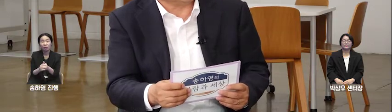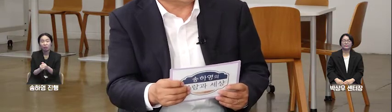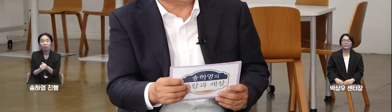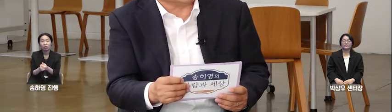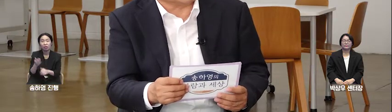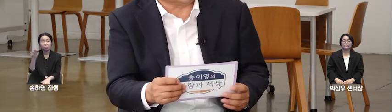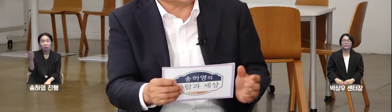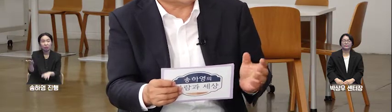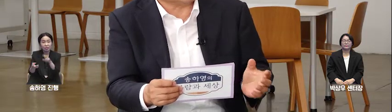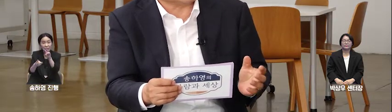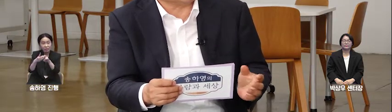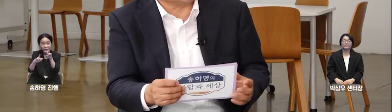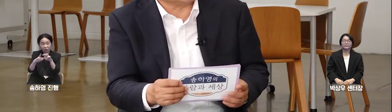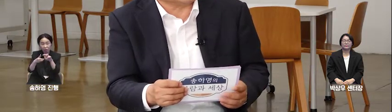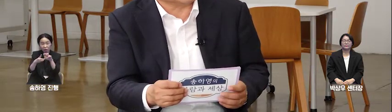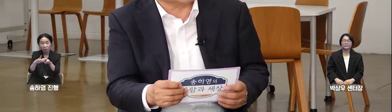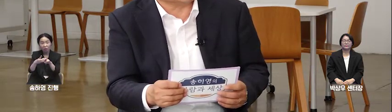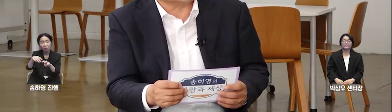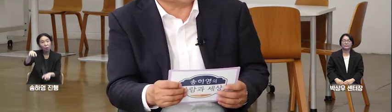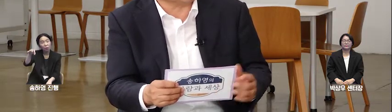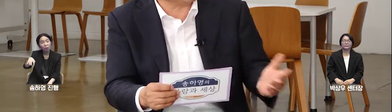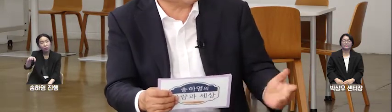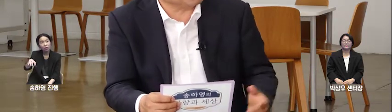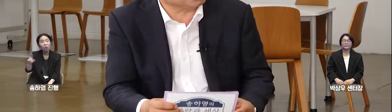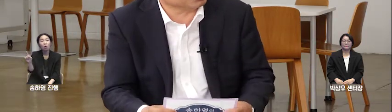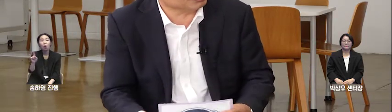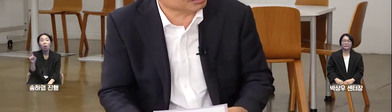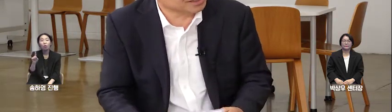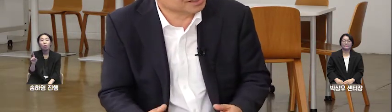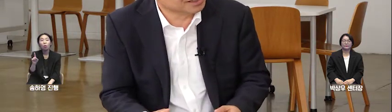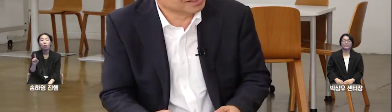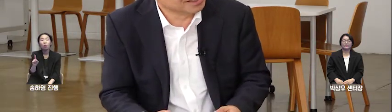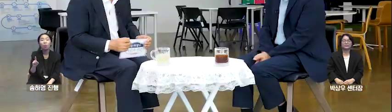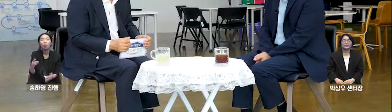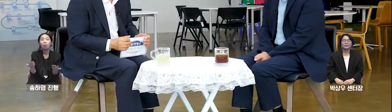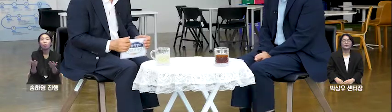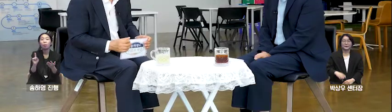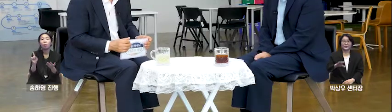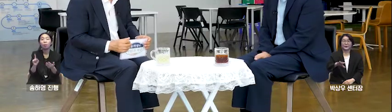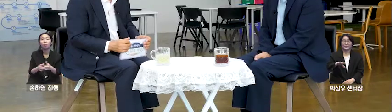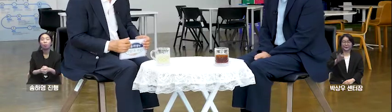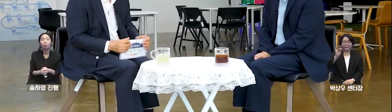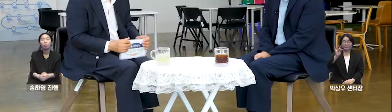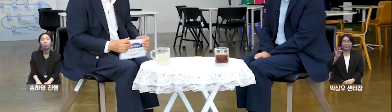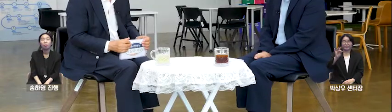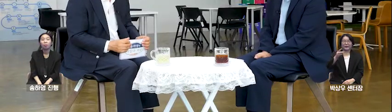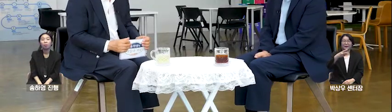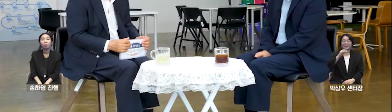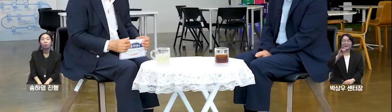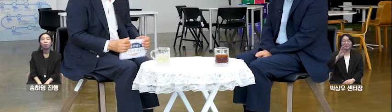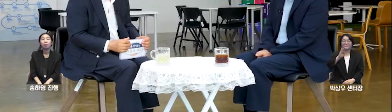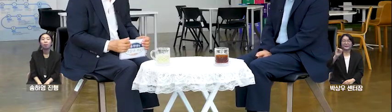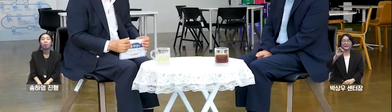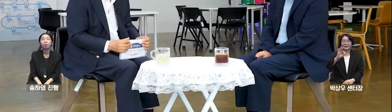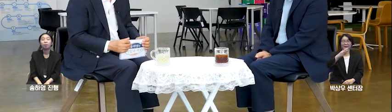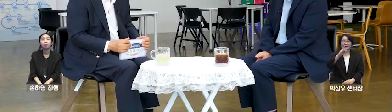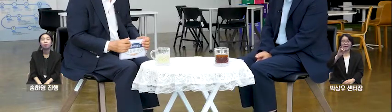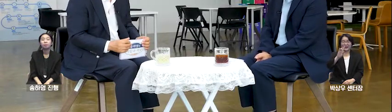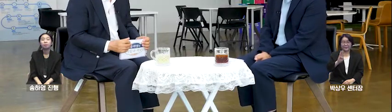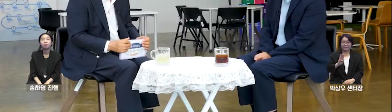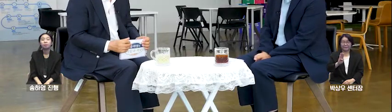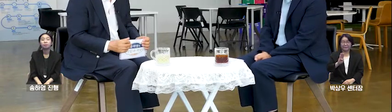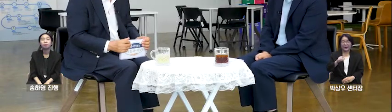우리 지원센터, 사격자원 지원센터에서는 어떤 도움을 주는 거예요? 예, 우선은 리빙랩 사업의 앞에다가